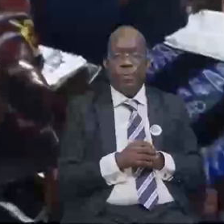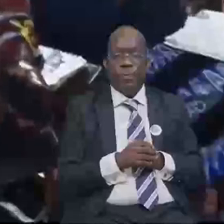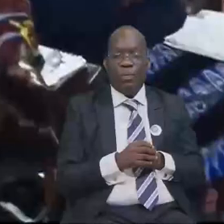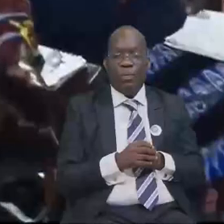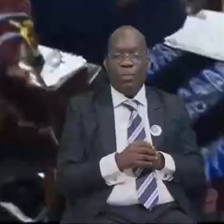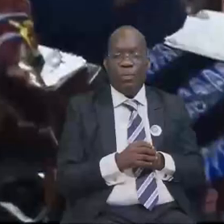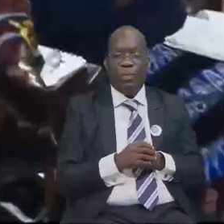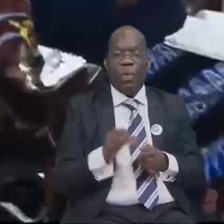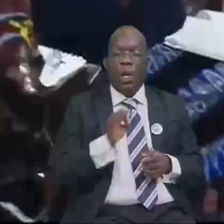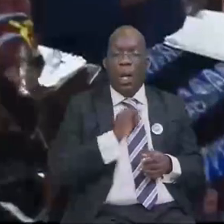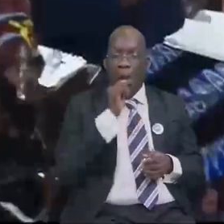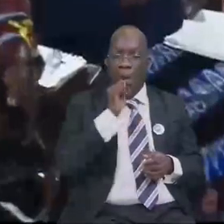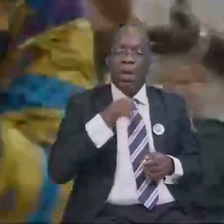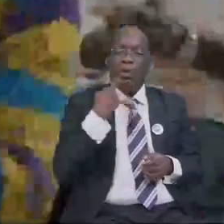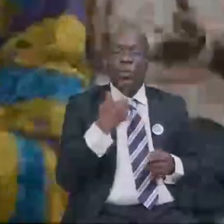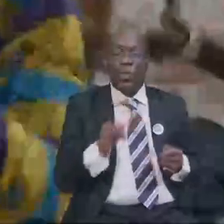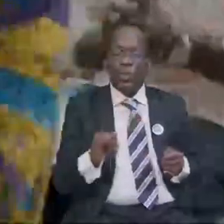Je dis,